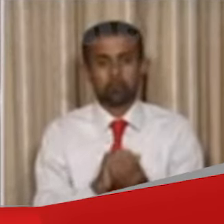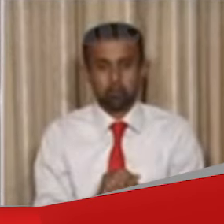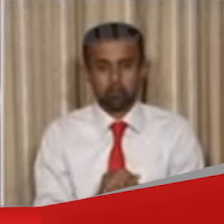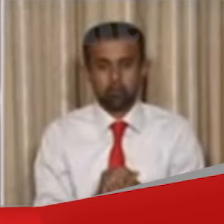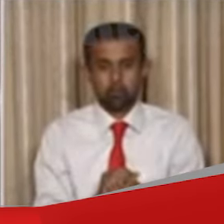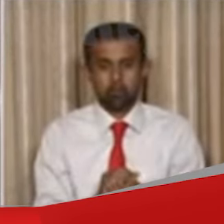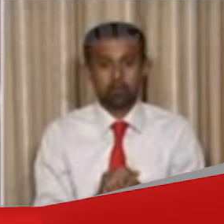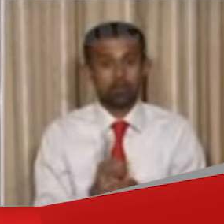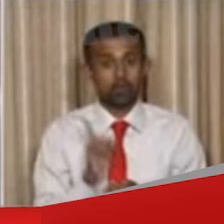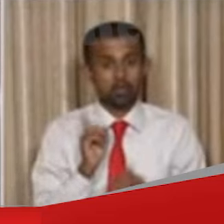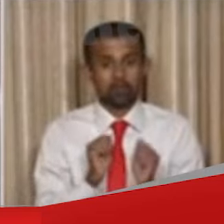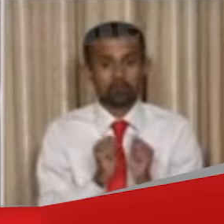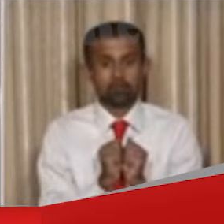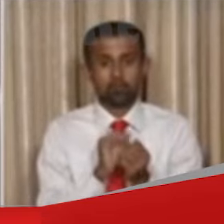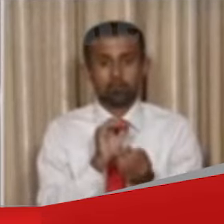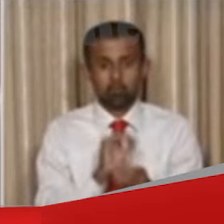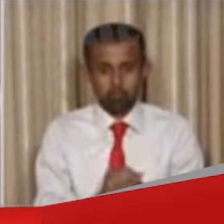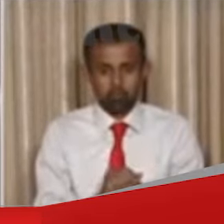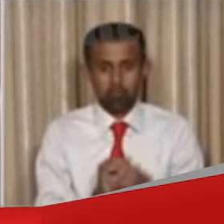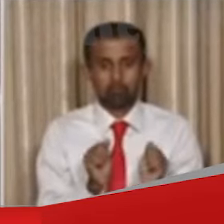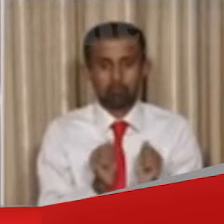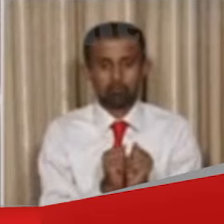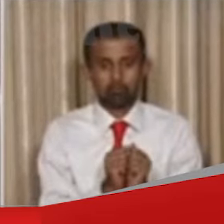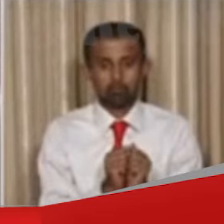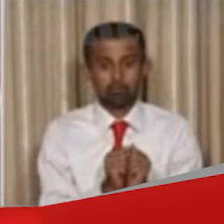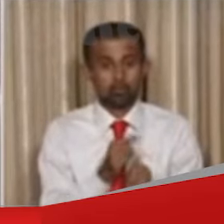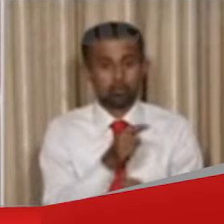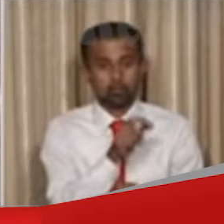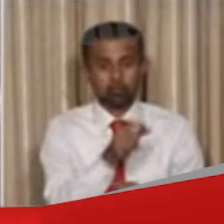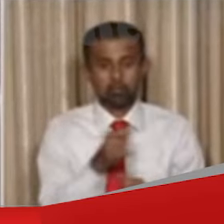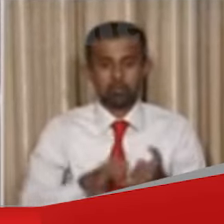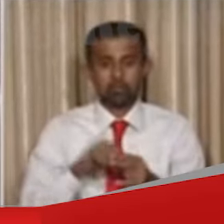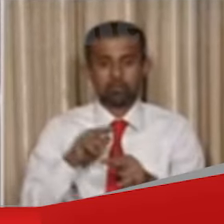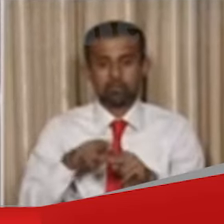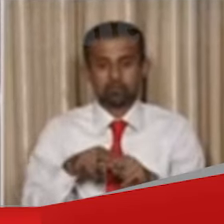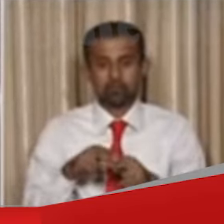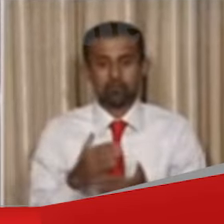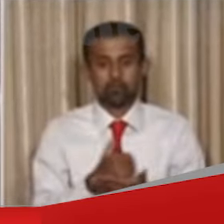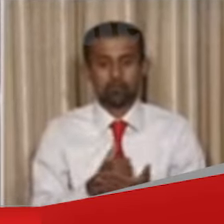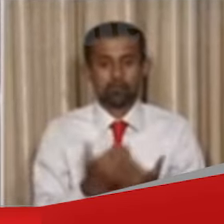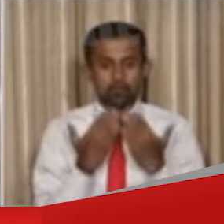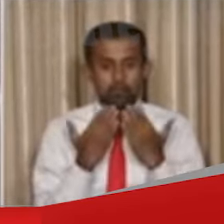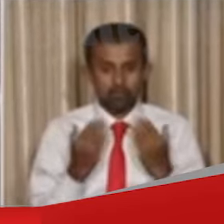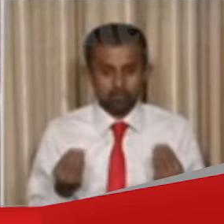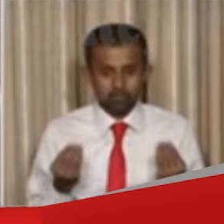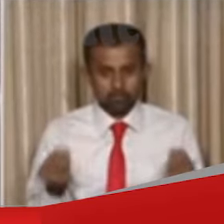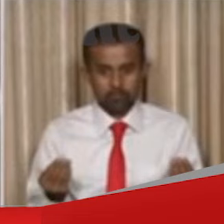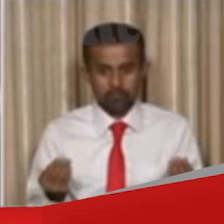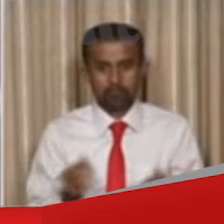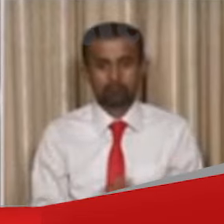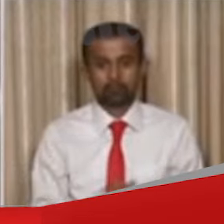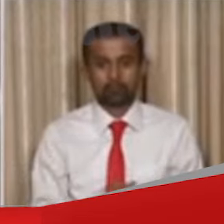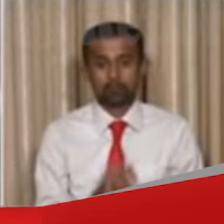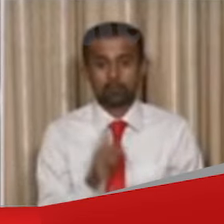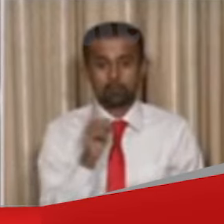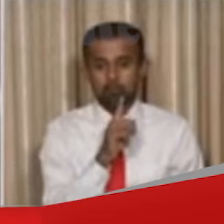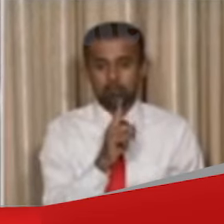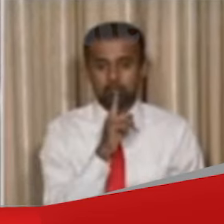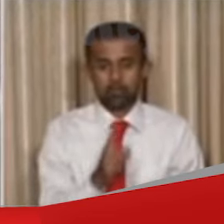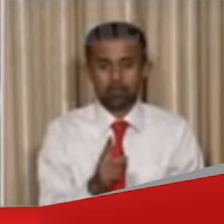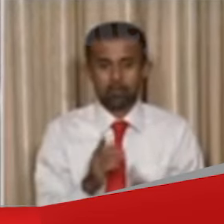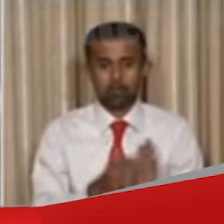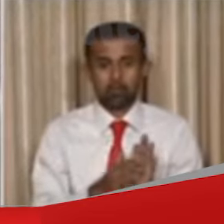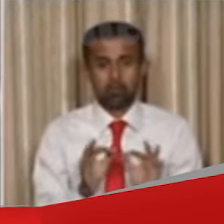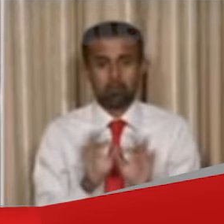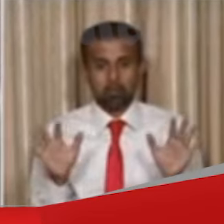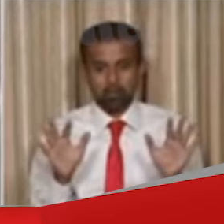ඒ ක්‍රියාවලියේදී ඒක ආරක්ෂා කරගන්න කටයුතු කිරීම ගැන එතුමා ඇතුළු කාර්ය මණ්ඩලයටත් අපේ ස්තුතිය පිරිනමනවා. පළමුවෙන්ම කියන්න ඕනේ මේ